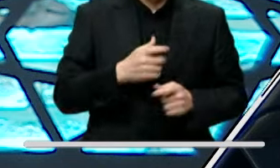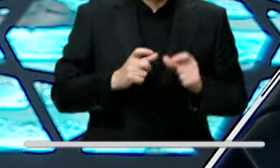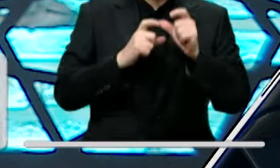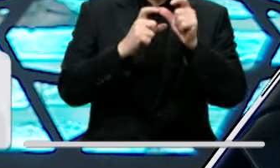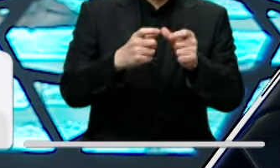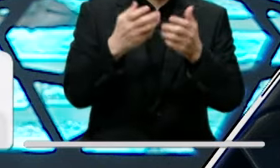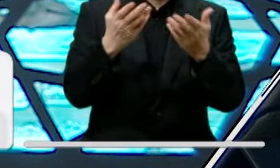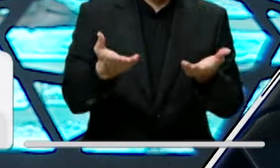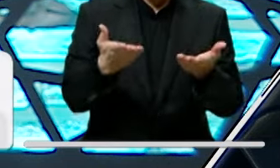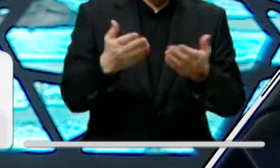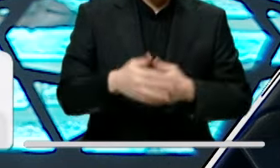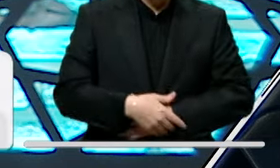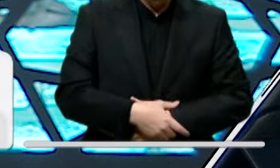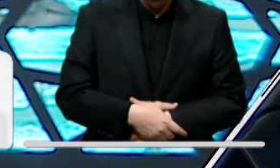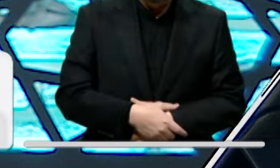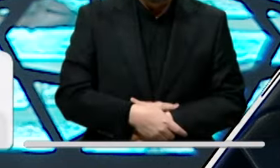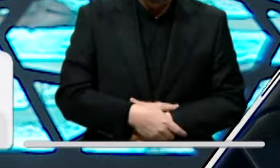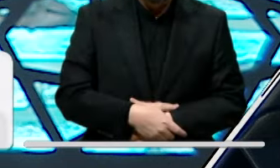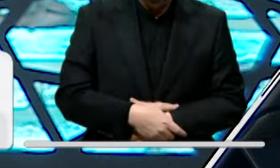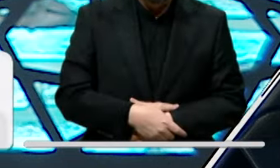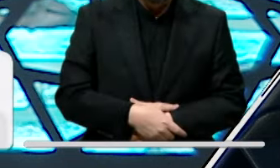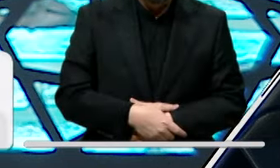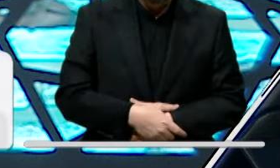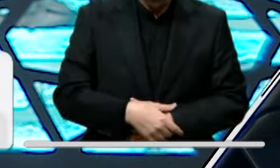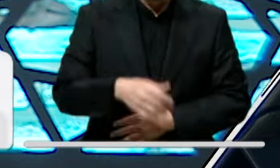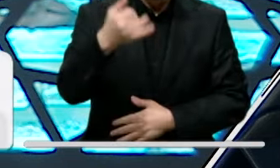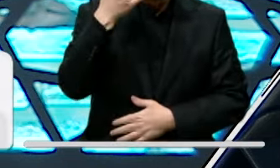sorabilirsiniz. 0312 alan koduyla